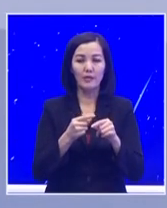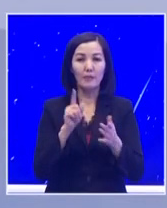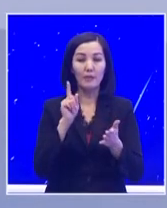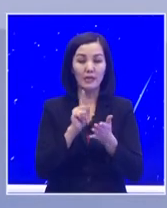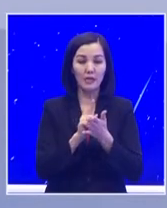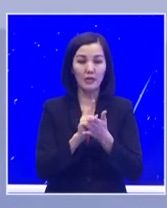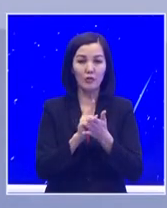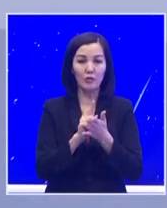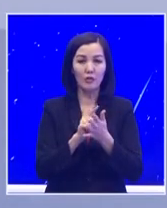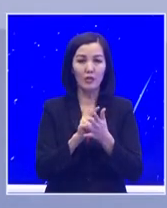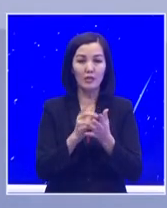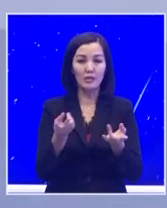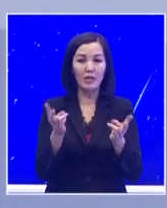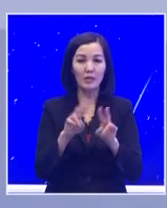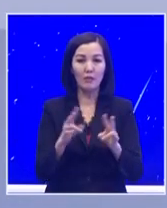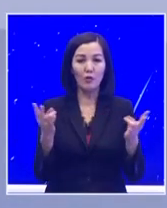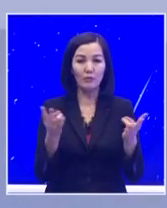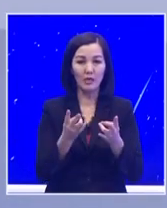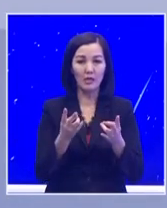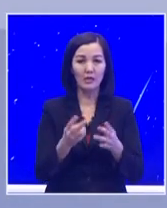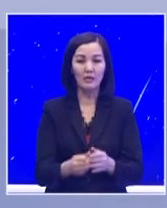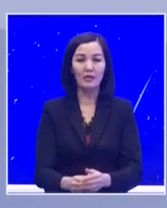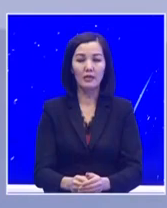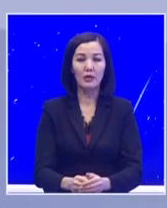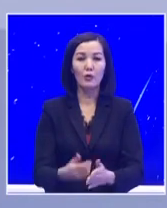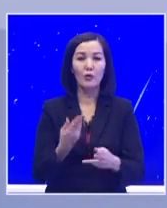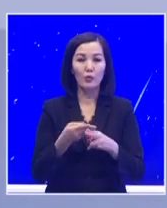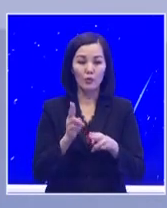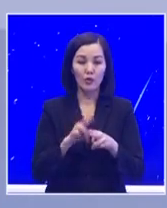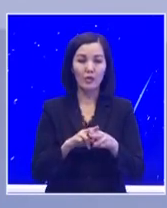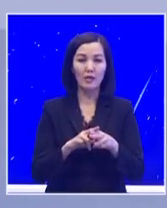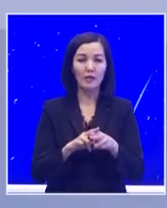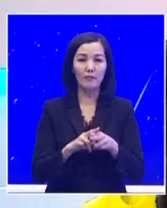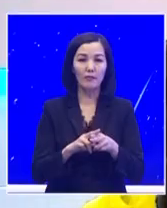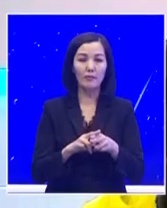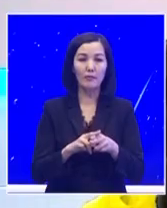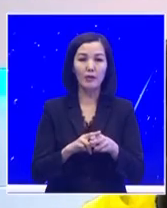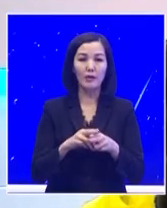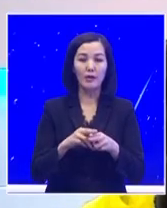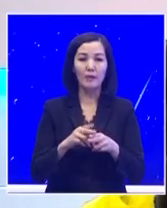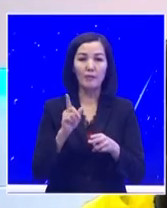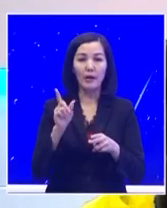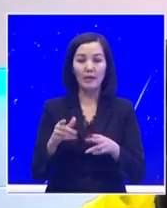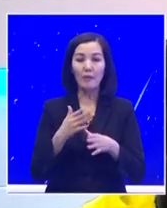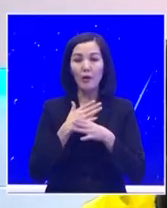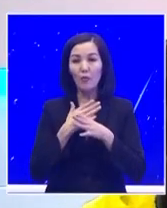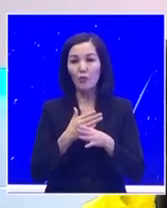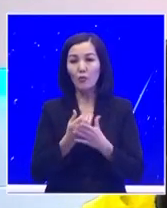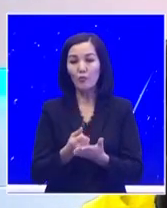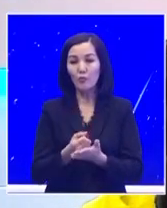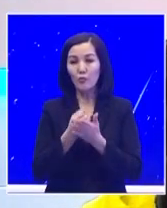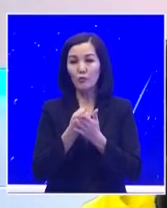түрде сақтап қалуымыз керек. Себебі біреуге қол ұшын созып, қолдау